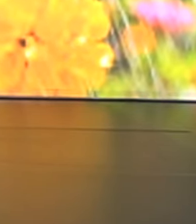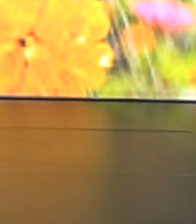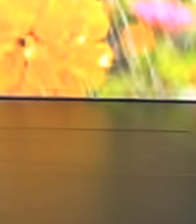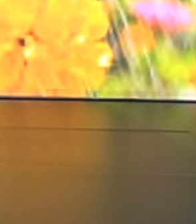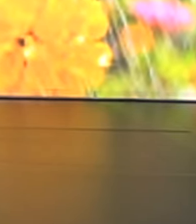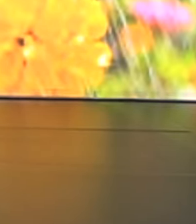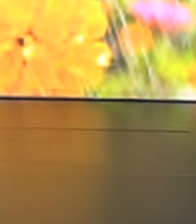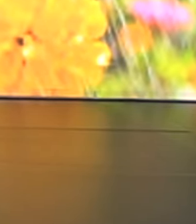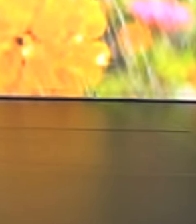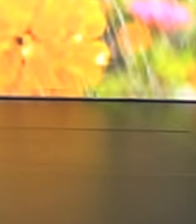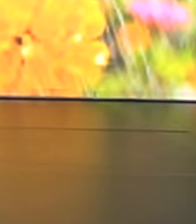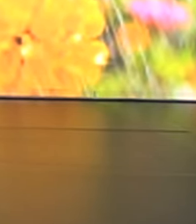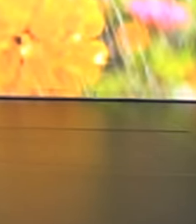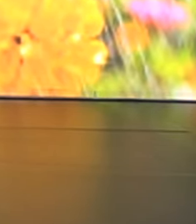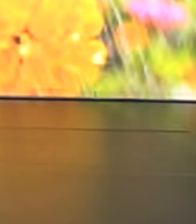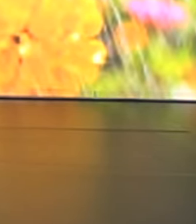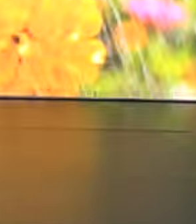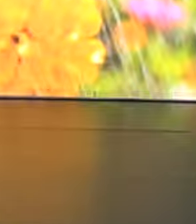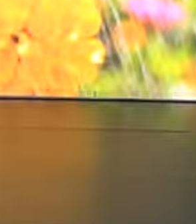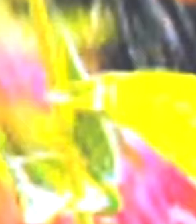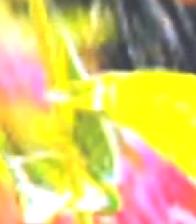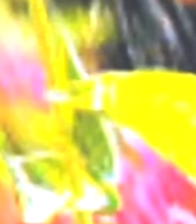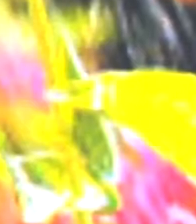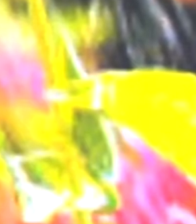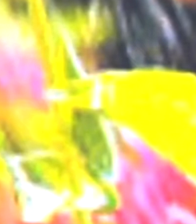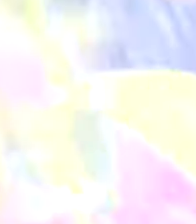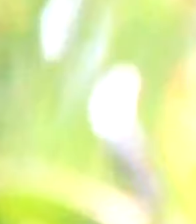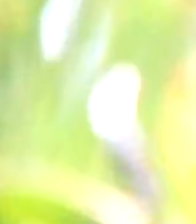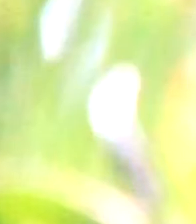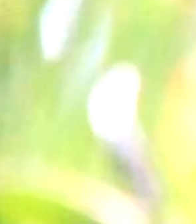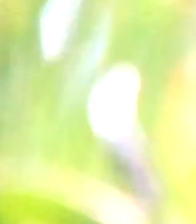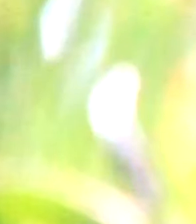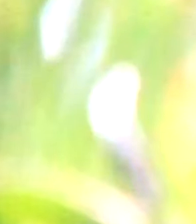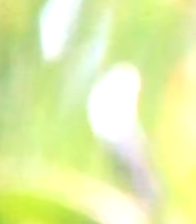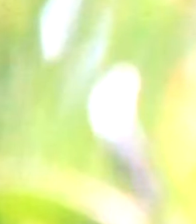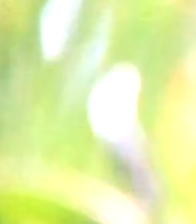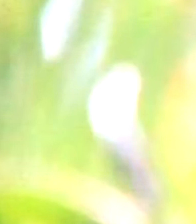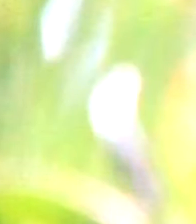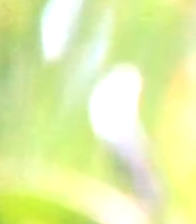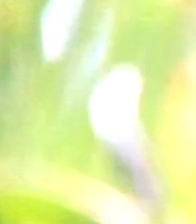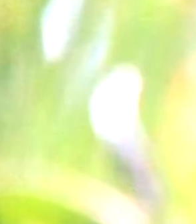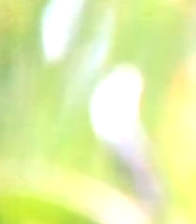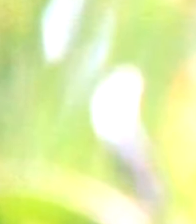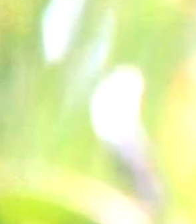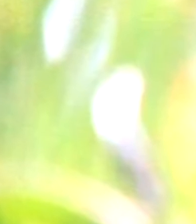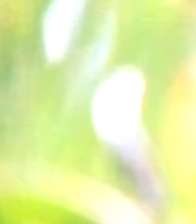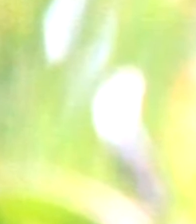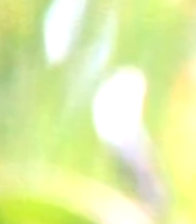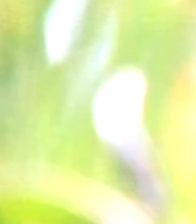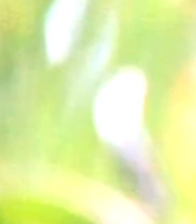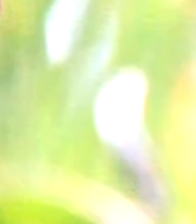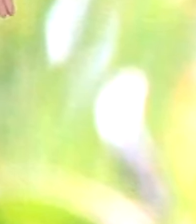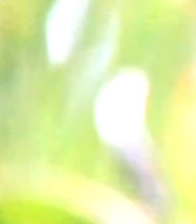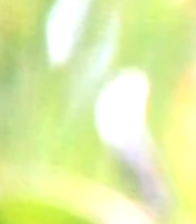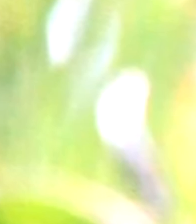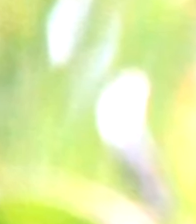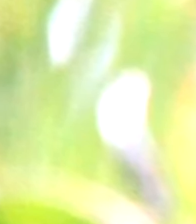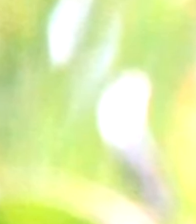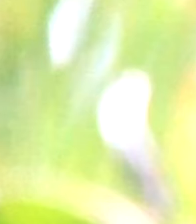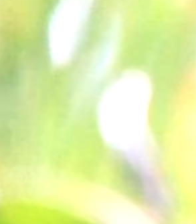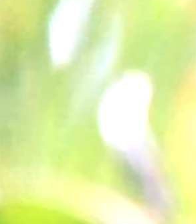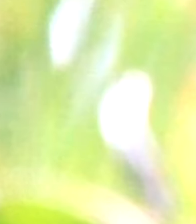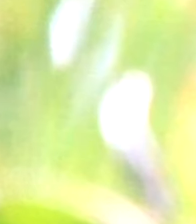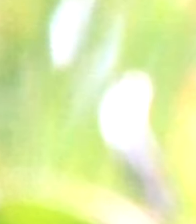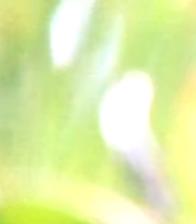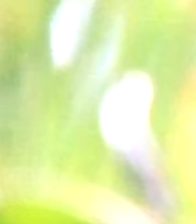күндіз 32 градусқа дейін көтеріледі. Шымкентте күн ашық, Алматыда көшпелі бұлт шығады, күндіз